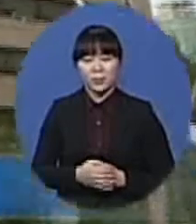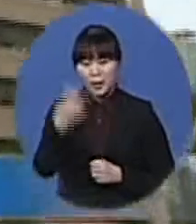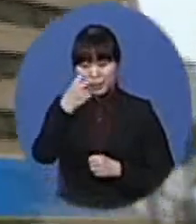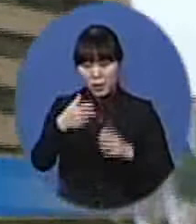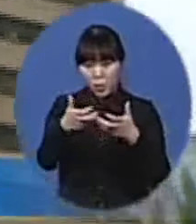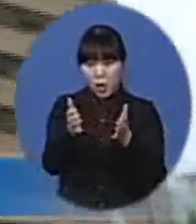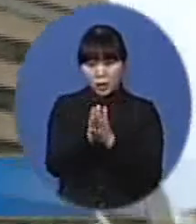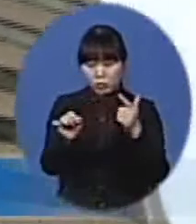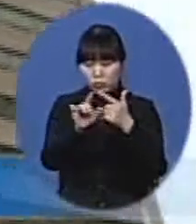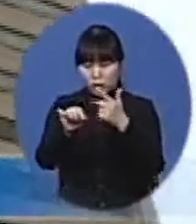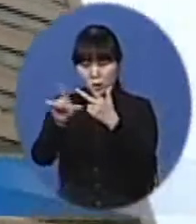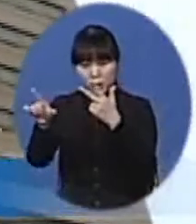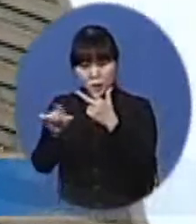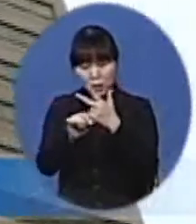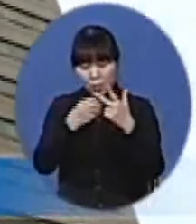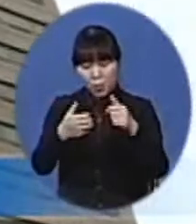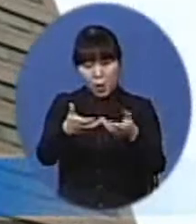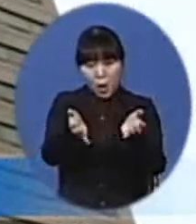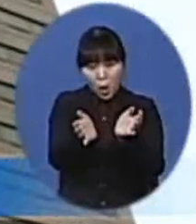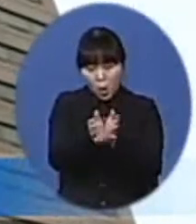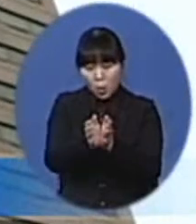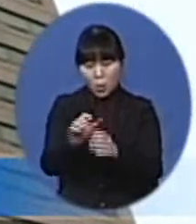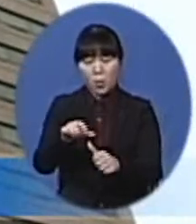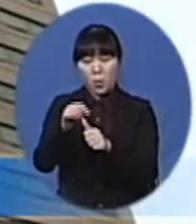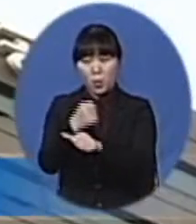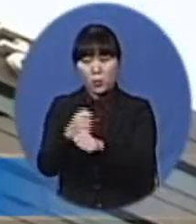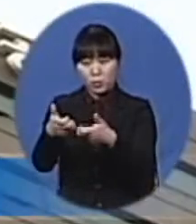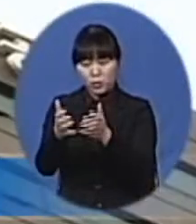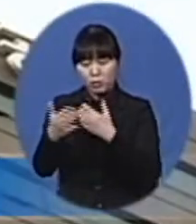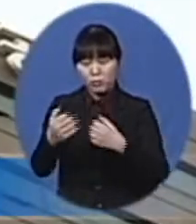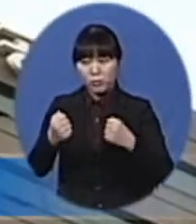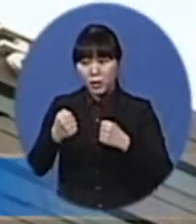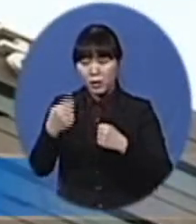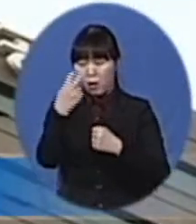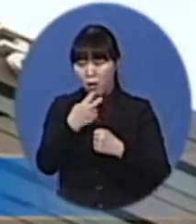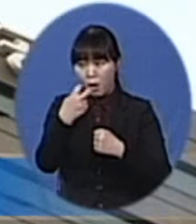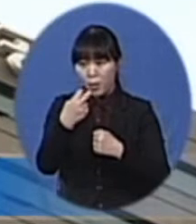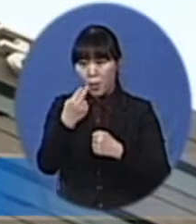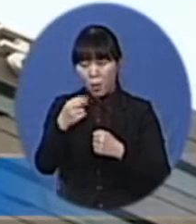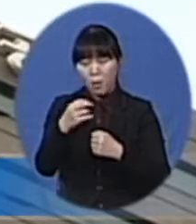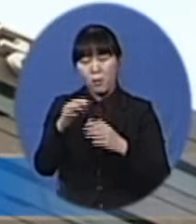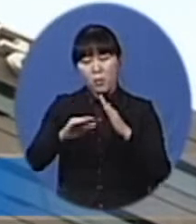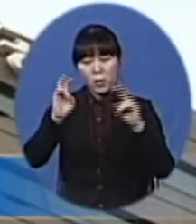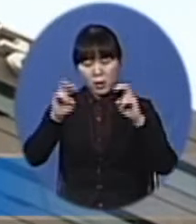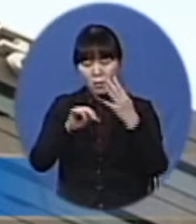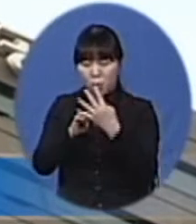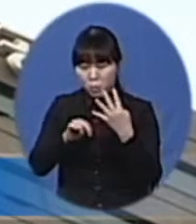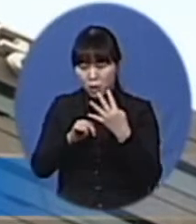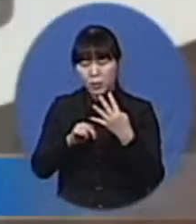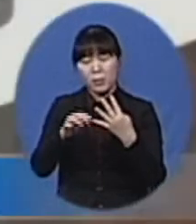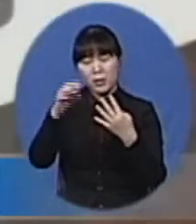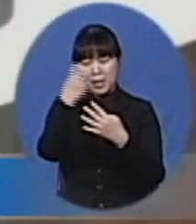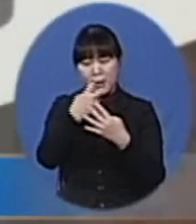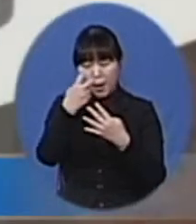감사원은 지난해 6월과 7월 보건복지부, 고용노동부, 국민건강보험공단, 근로복지공단 등 4개 기관을